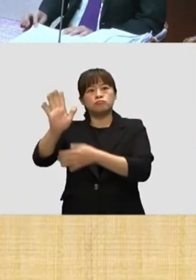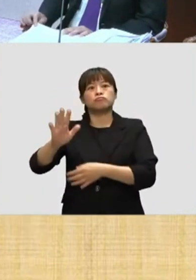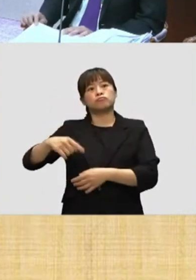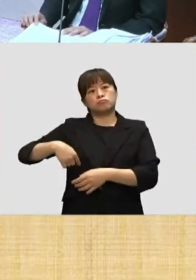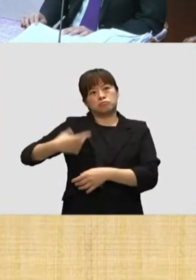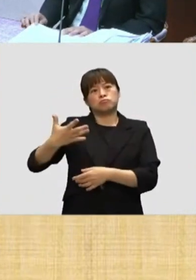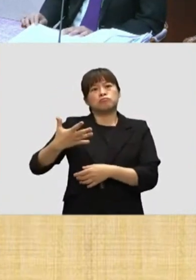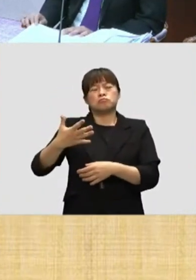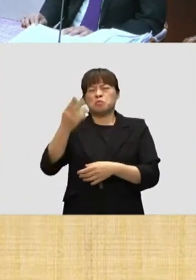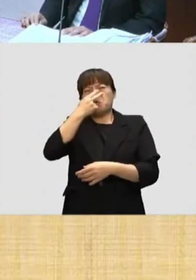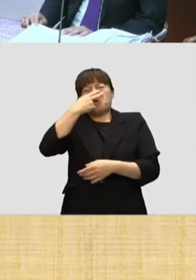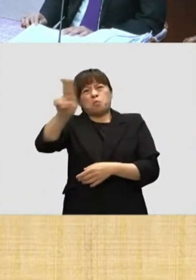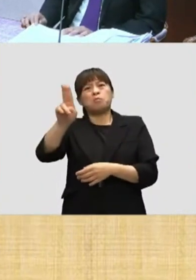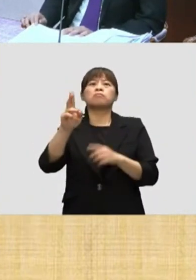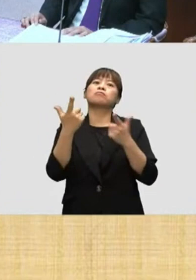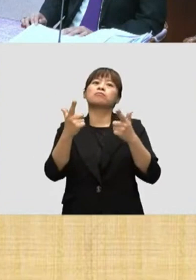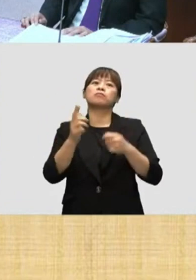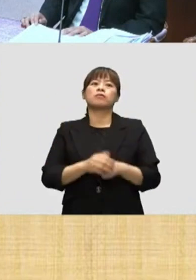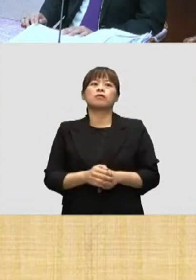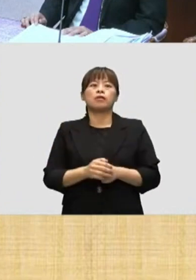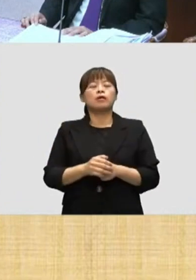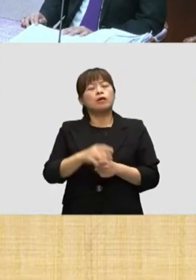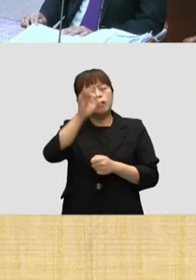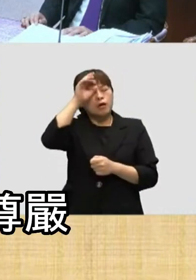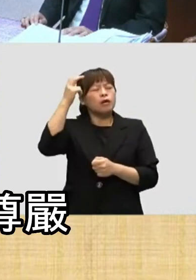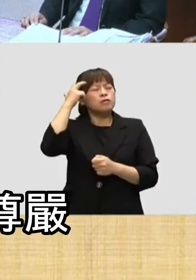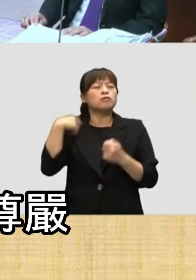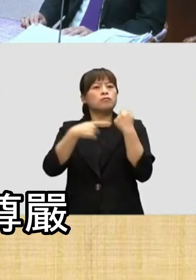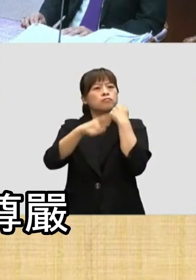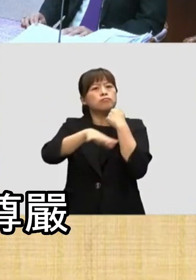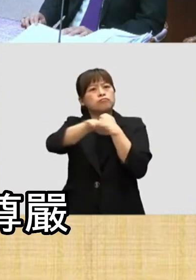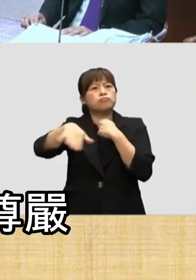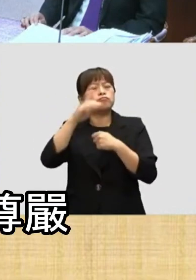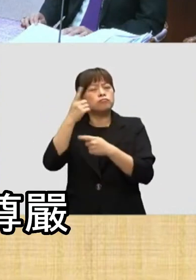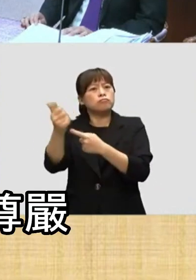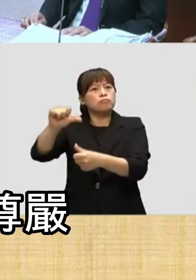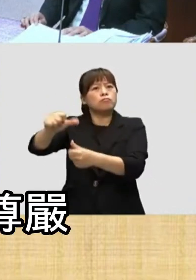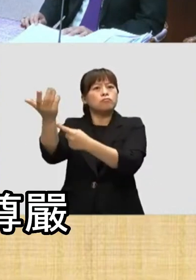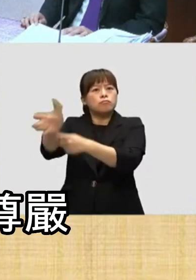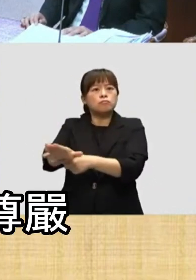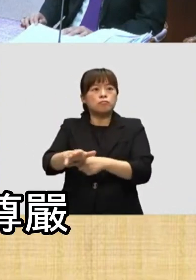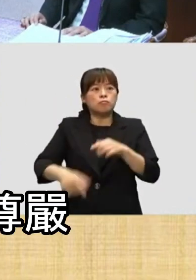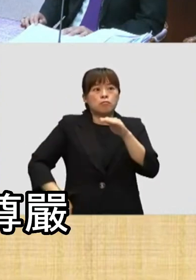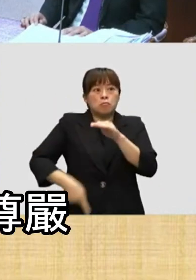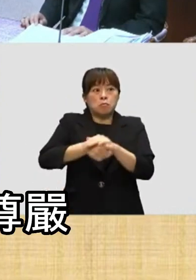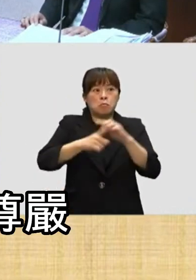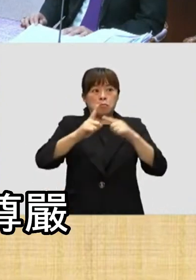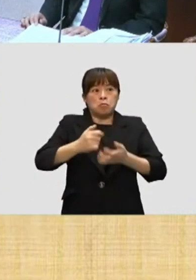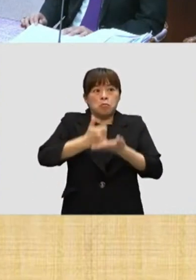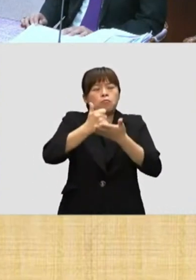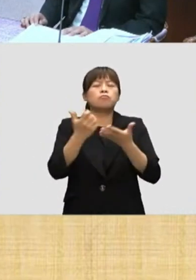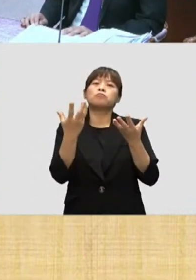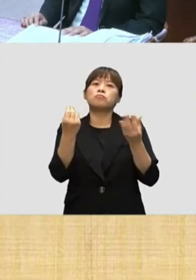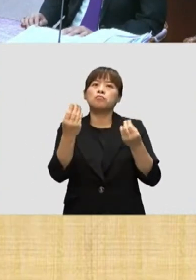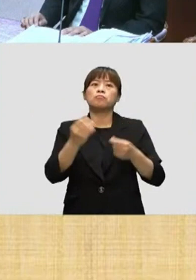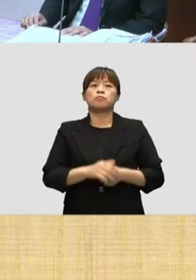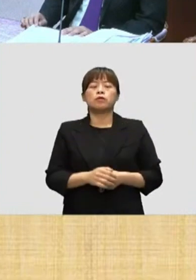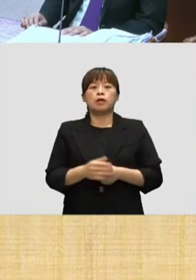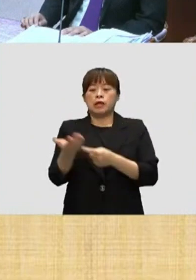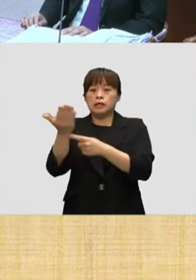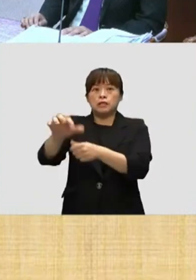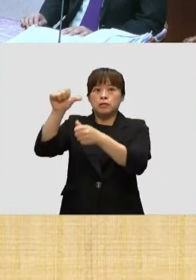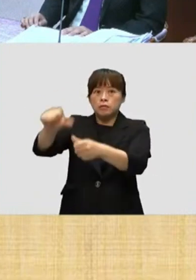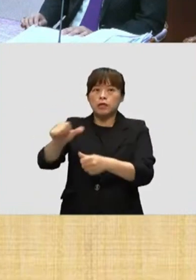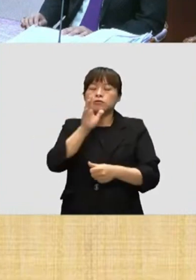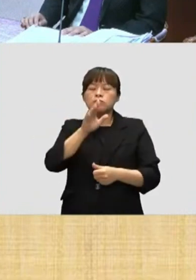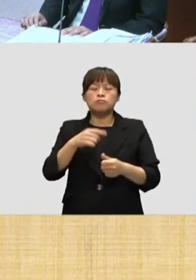然也不是酷刑。南韩宪法法院认为，死刑本身并不当然违反人性尊严，死刑乃是